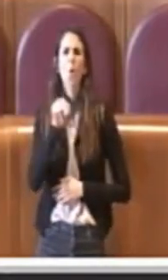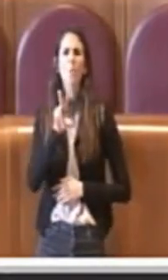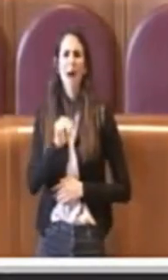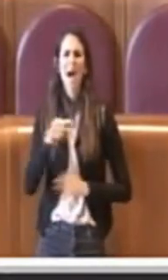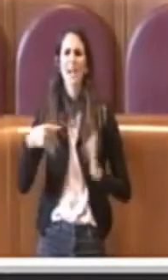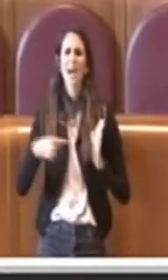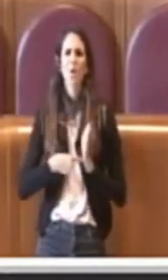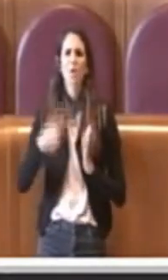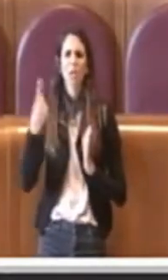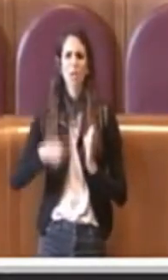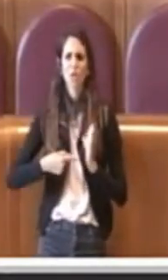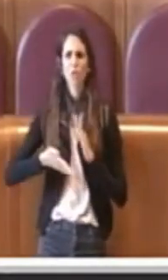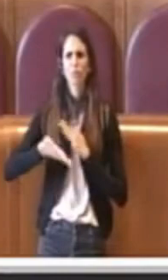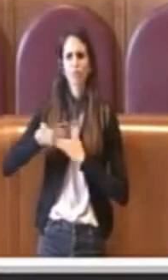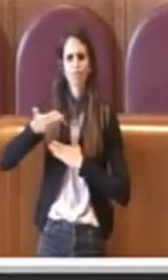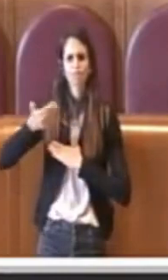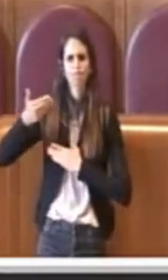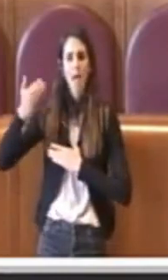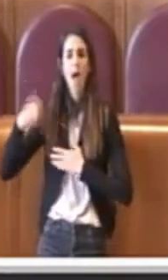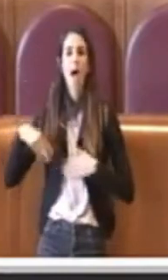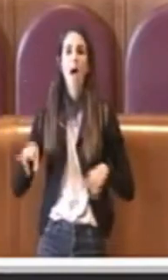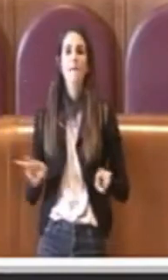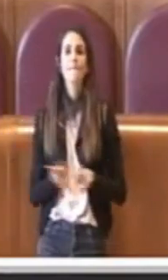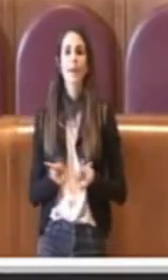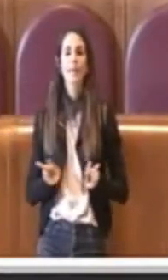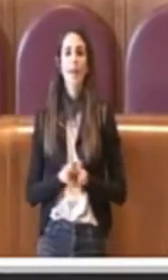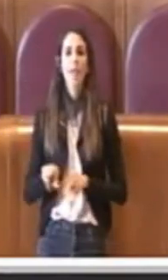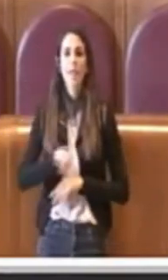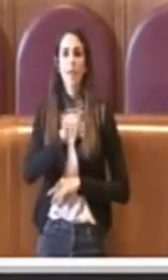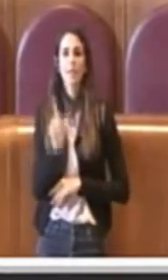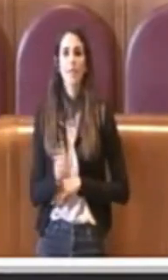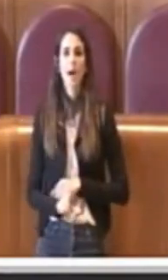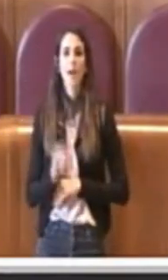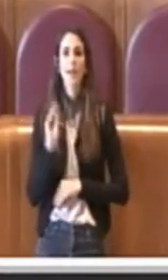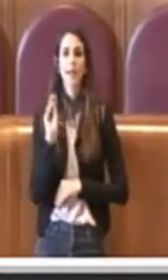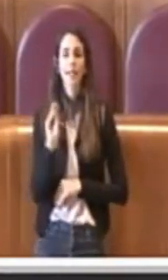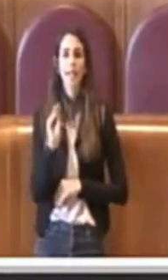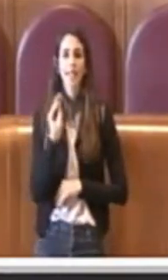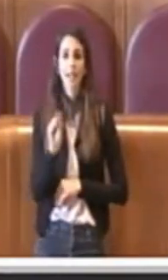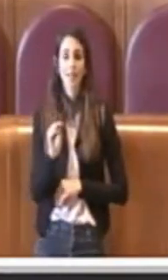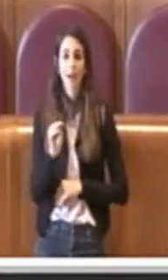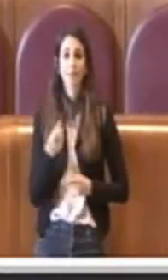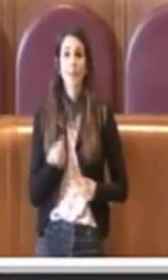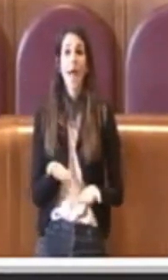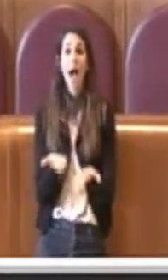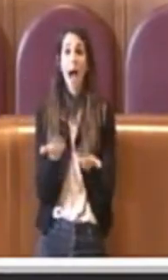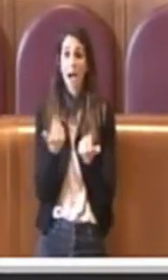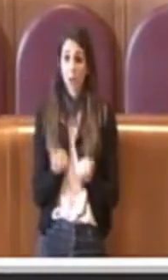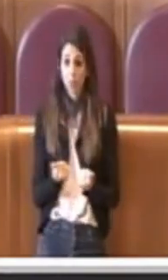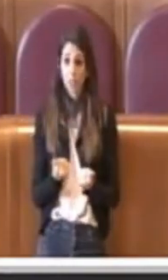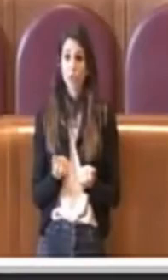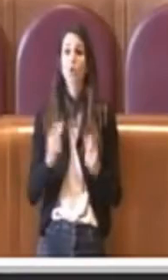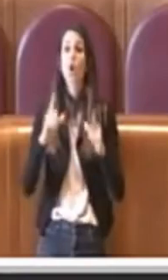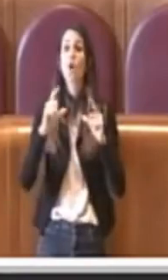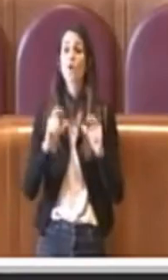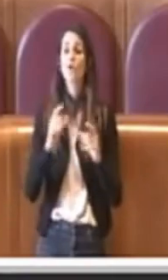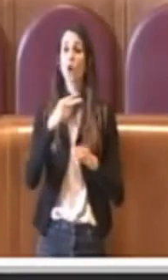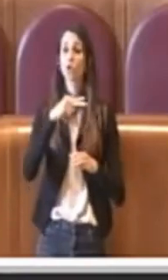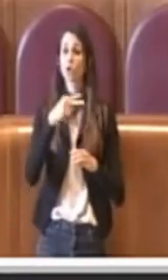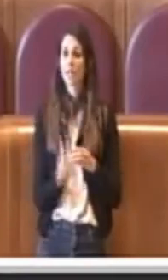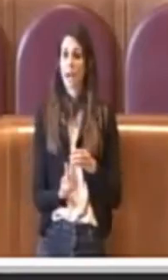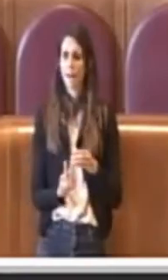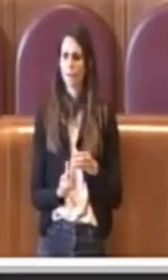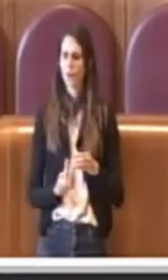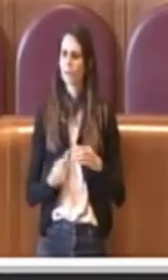in cui fratelli d'italia chiedeva l'acquisto delle foto trappole e l'acquisto non è